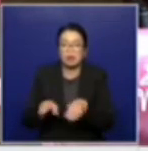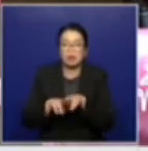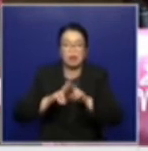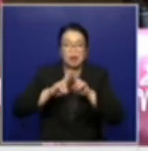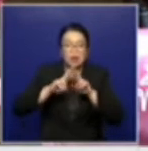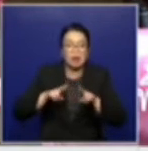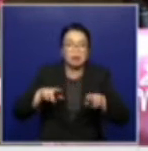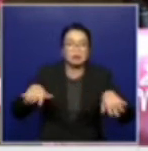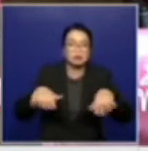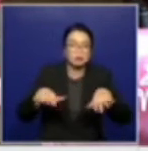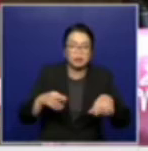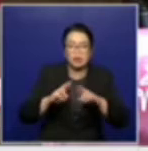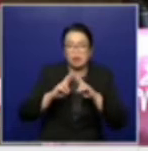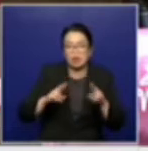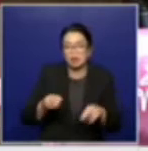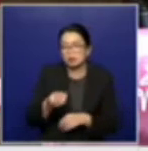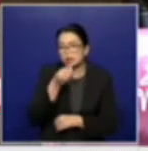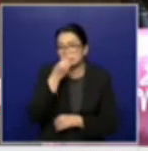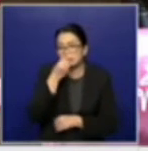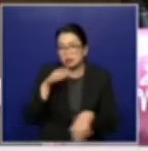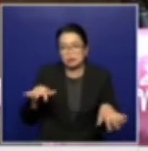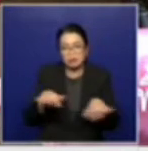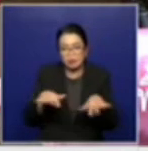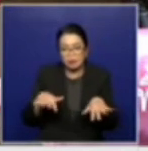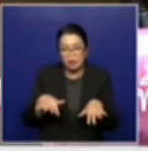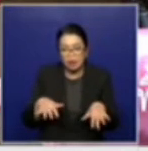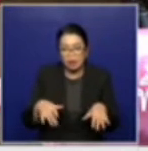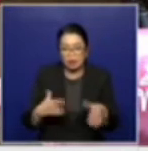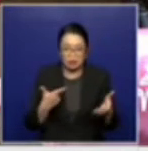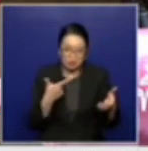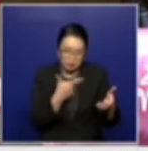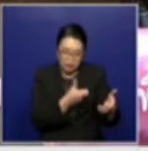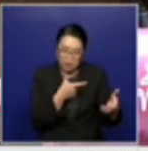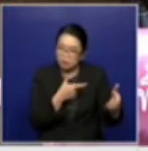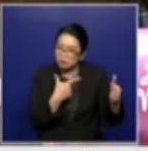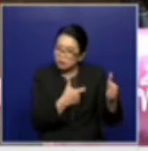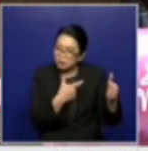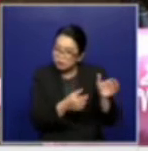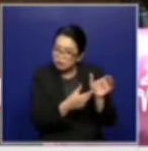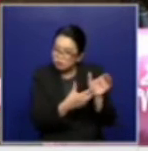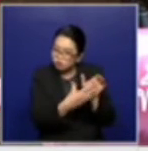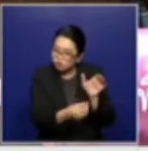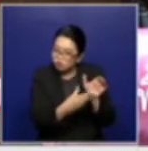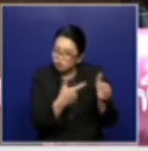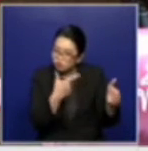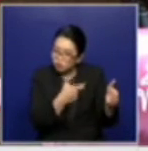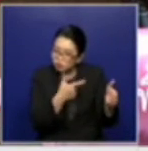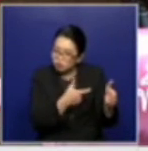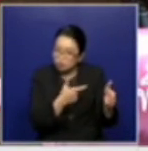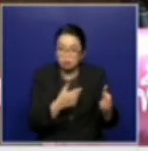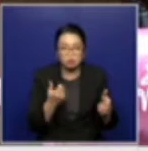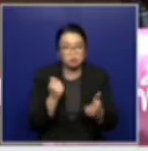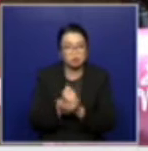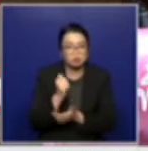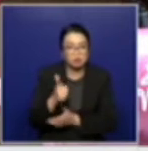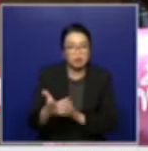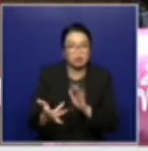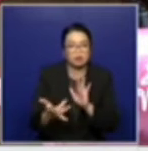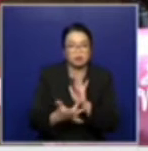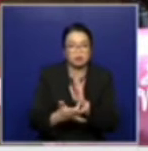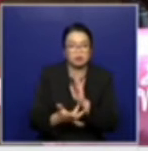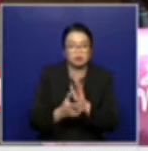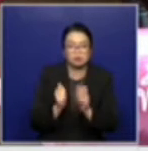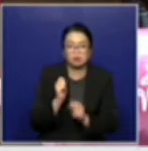ร้านอาหารร้านข้าวแกงอาหารตามสั่งหรือบรรดาสตรีทฟู้ดทั้งหลายนั้นไม่สามารถที่จะเข้า